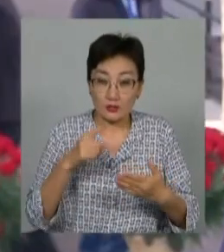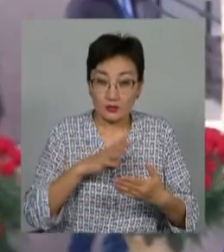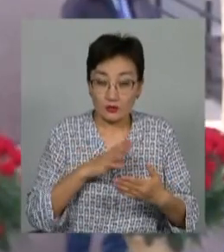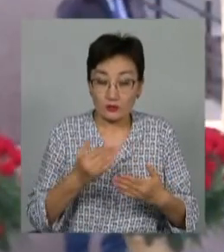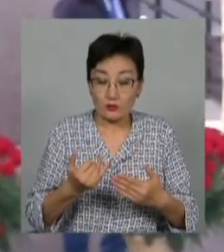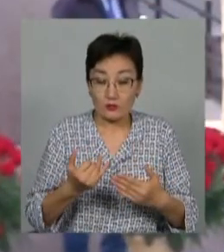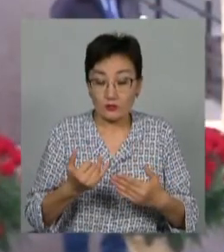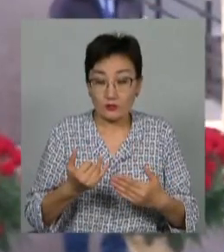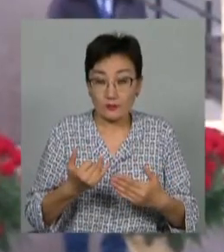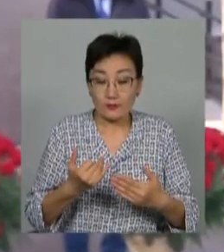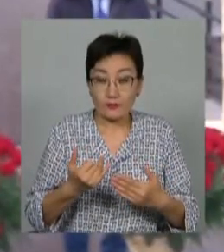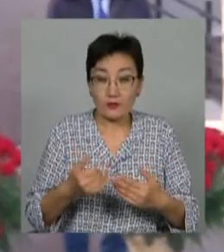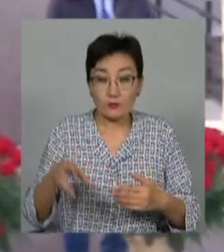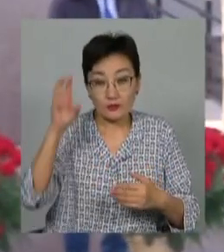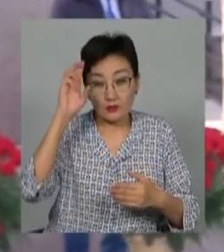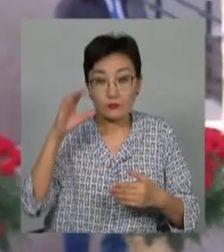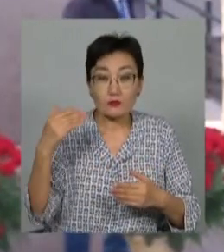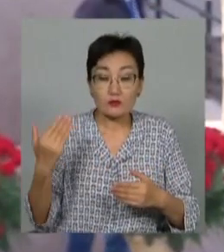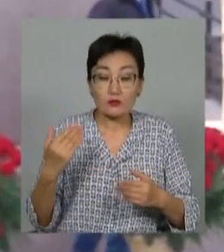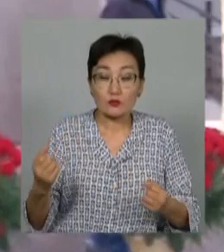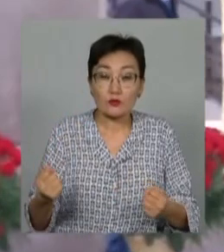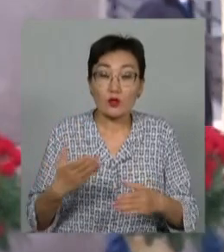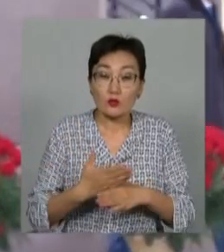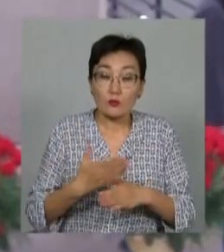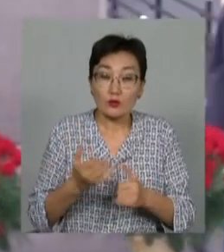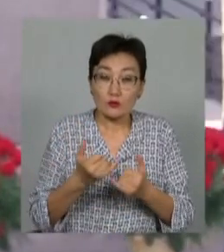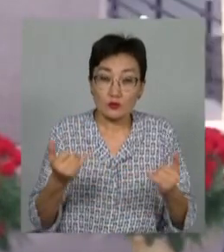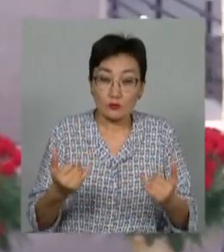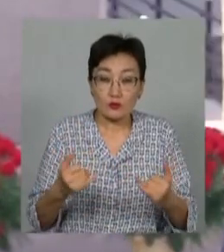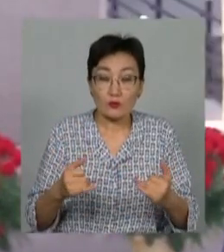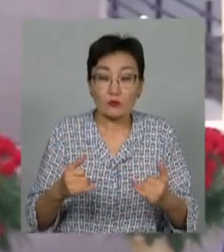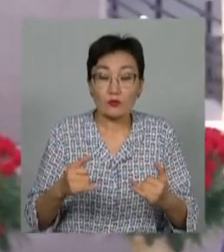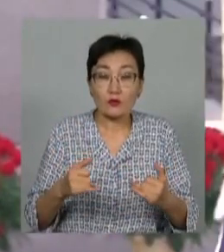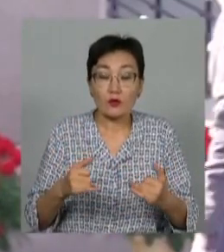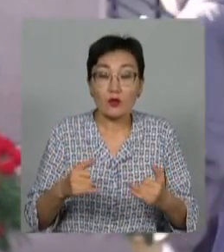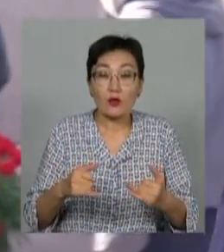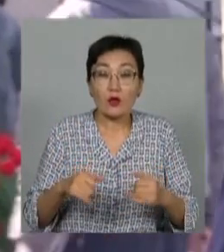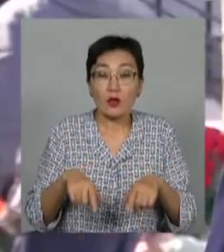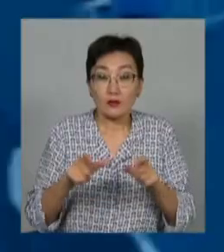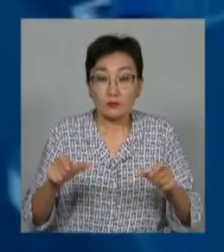Соны мемлекет тарапынан қолдау көрсетуге бүгінгі ел ағалары уәде берді.